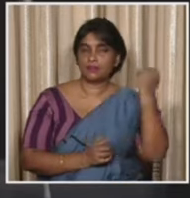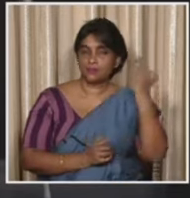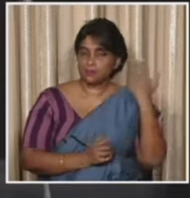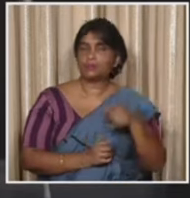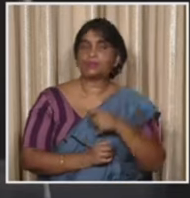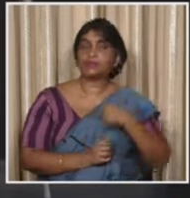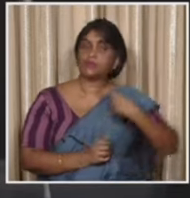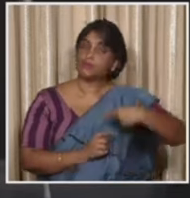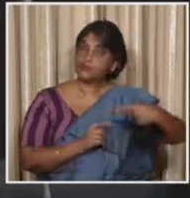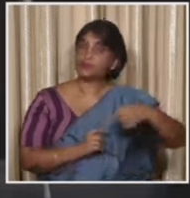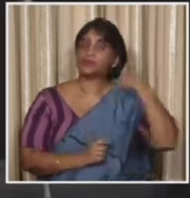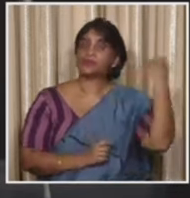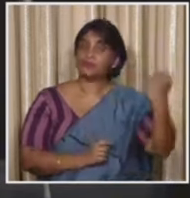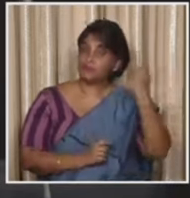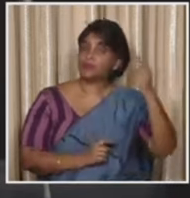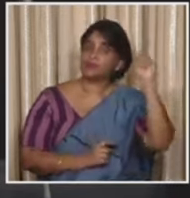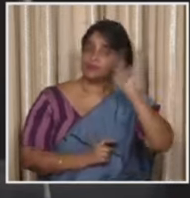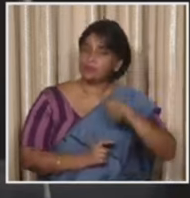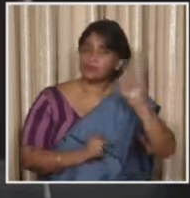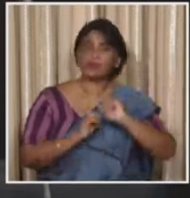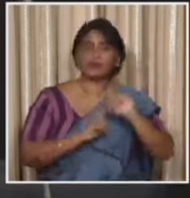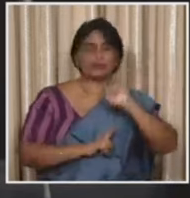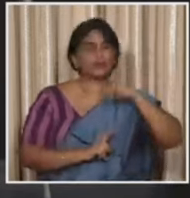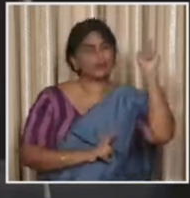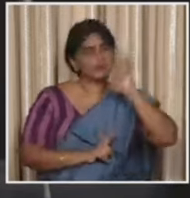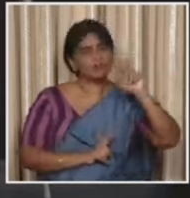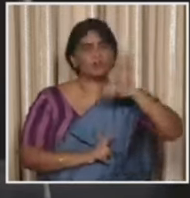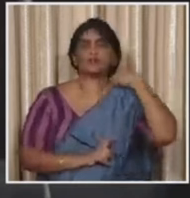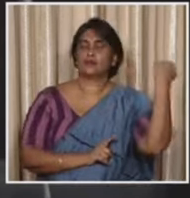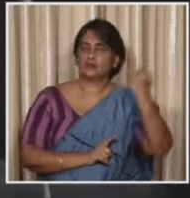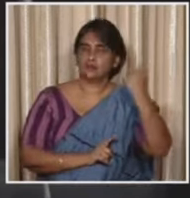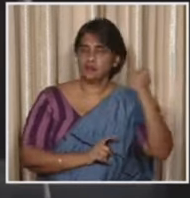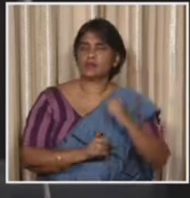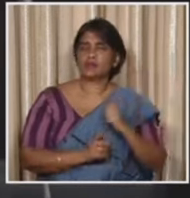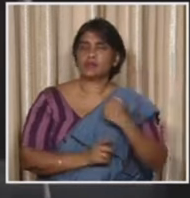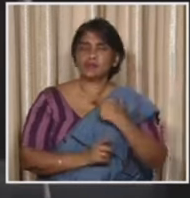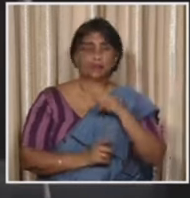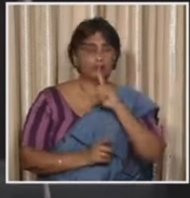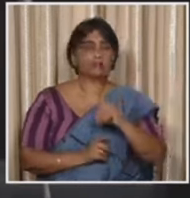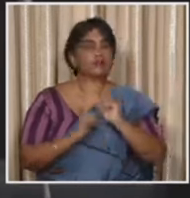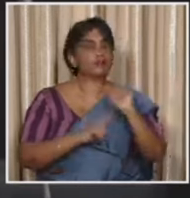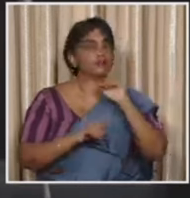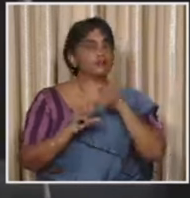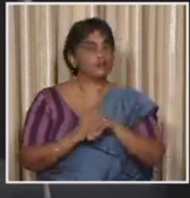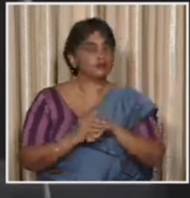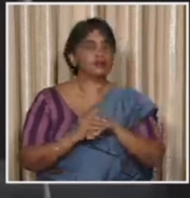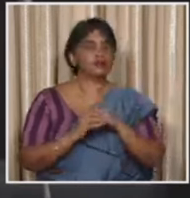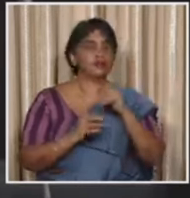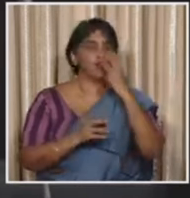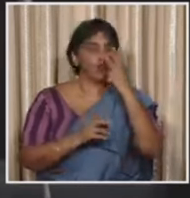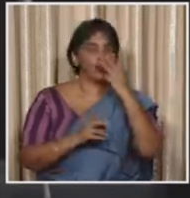එතකොට දිනපතාත් කතා කරනවා. හැම පාර්ලිමේන්තු සැසිවාරයේමත් කතා කරනවා. මම අද කතා කරන්නේ පාර්ලිමේන්තු සැසිවාර 3කට